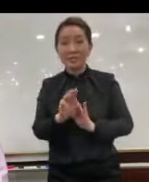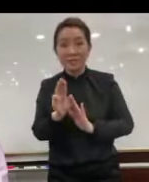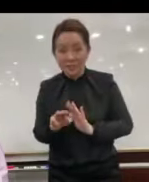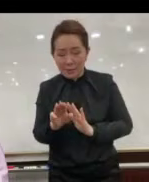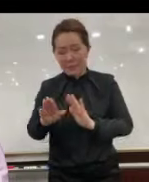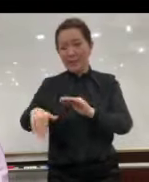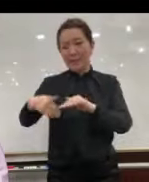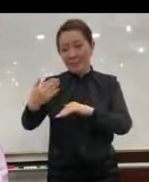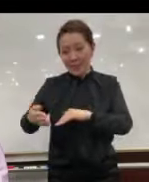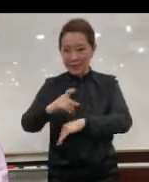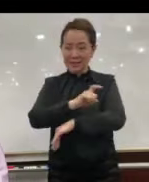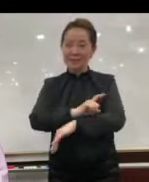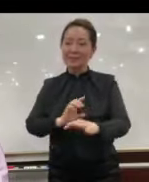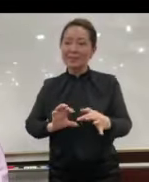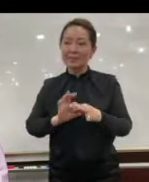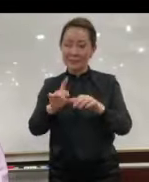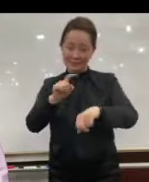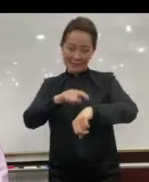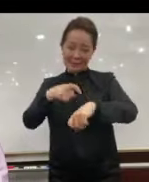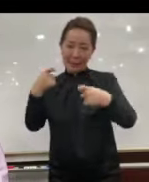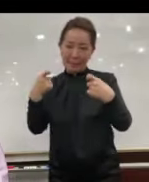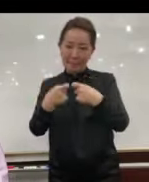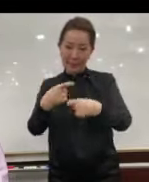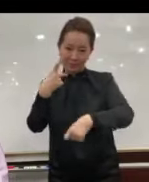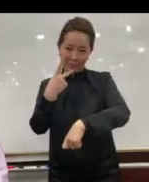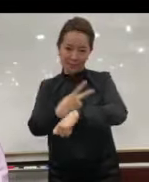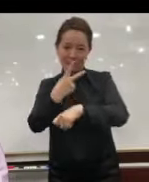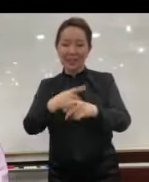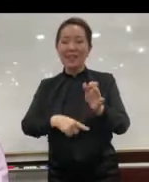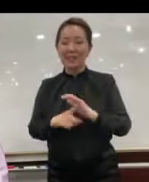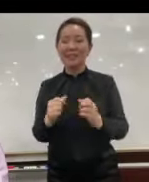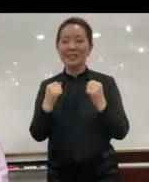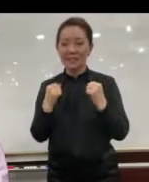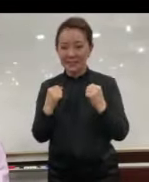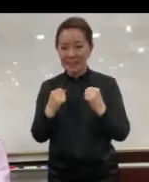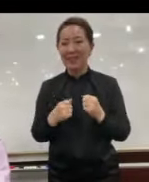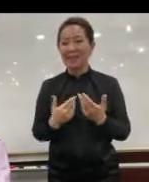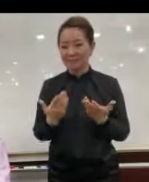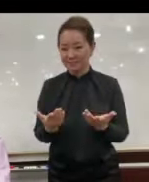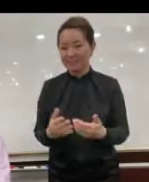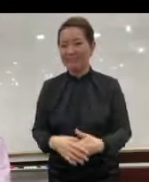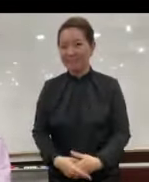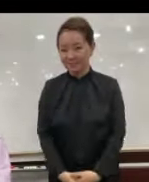дараагийнхаа хичээлийг яг цагтаа эхлүүлэхээр хичээх болноо.